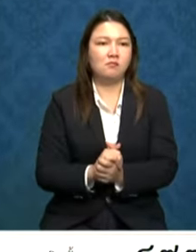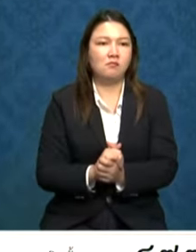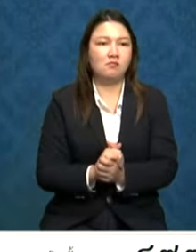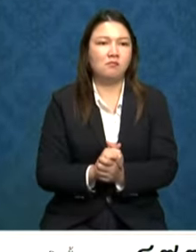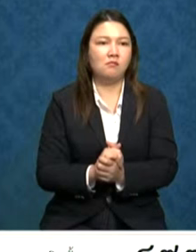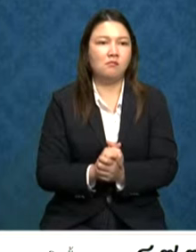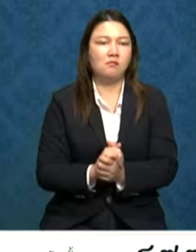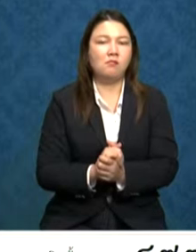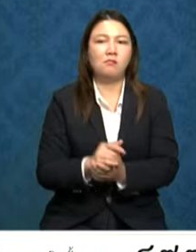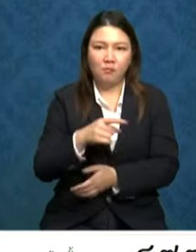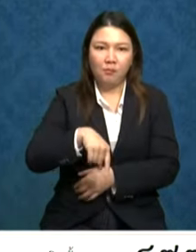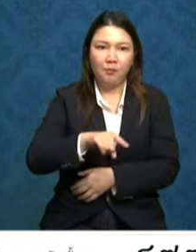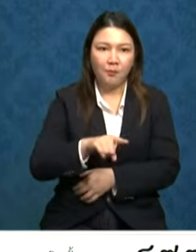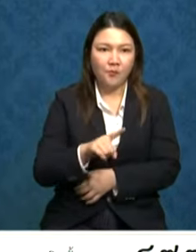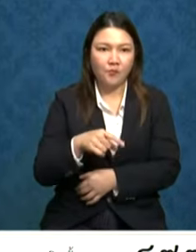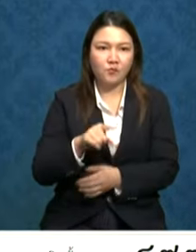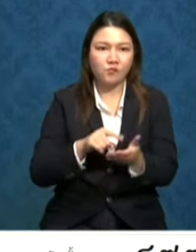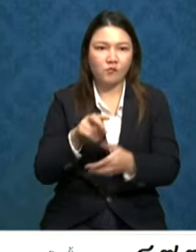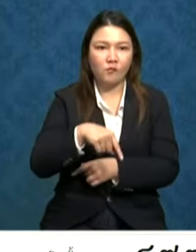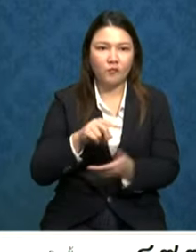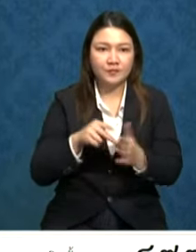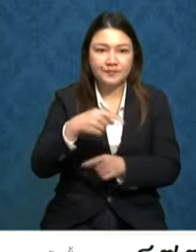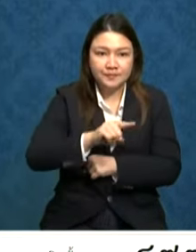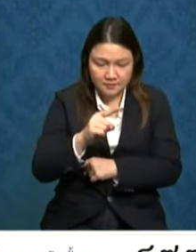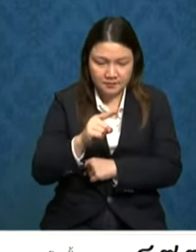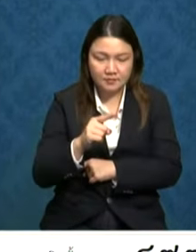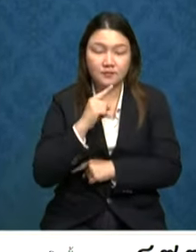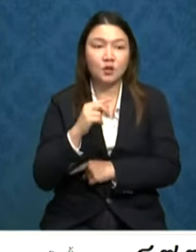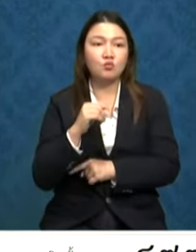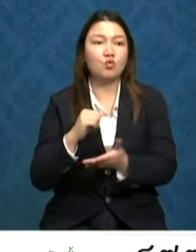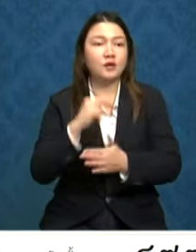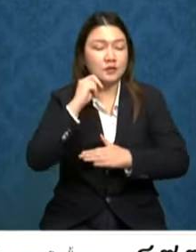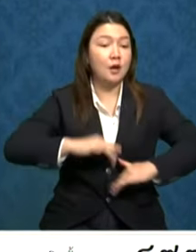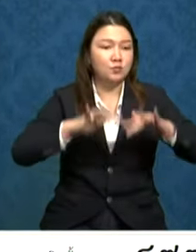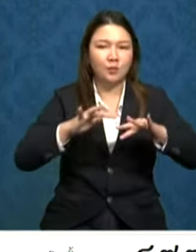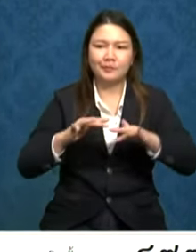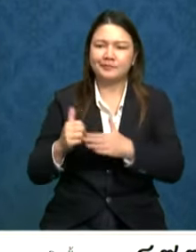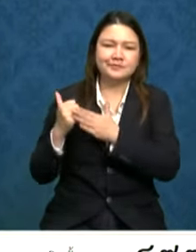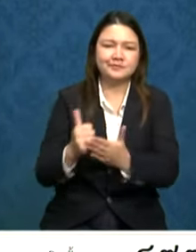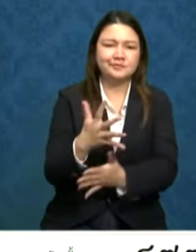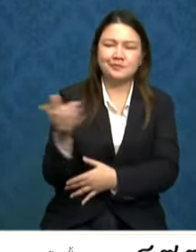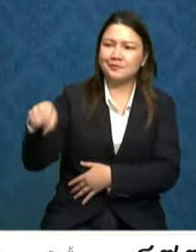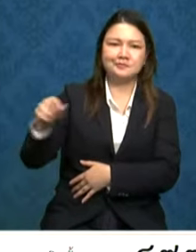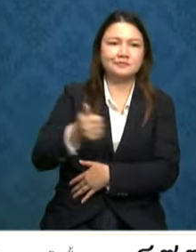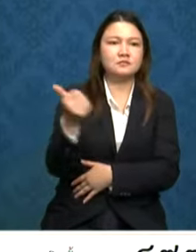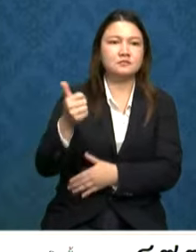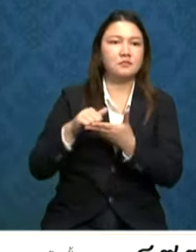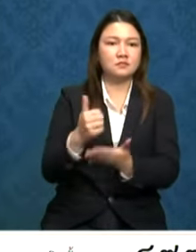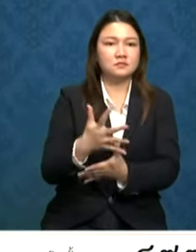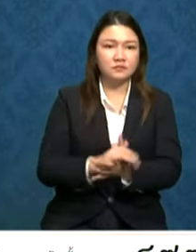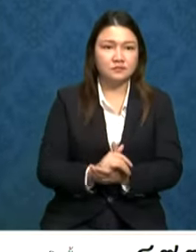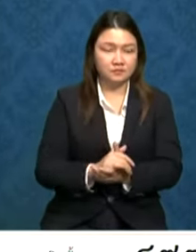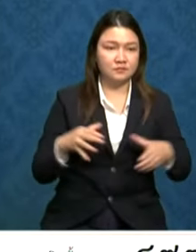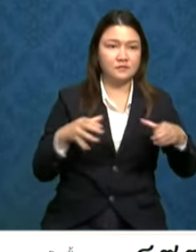มีกำลังนะครับในการที่จะไปช่วยเหลือพี่น้องประชาชนเรื่องน้ำท่วมนะครับเพราะฉะนั้นน่ะตรงนี้ละครับอย่างน้อยเนี่ยทหาร